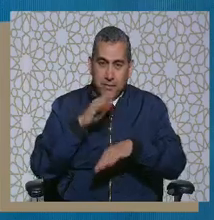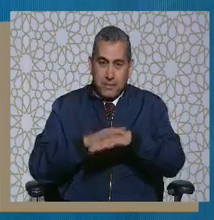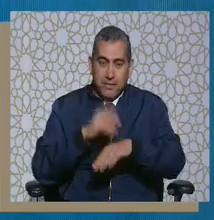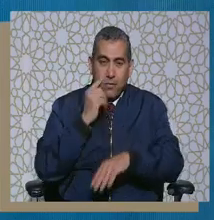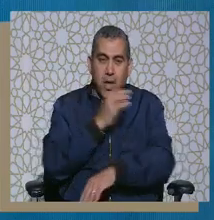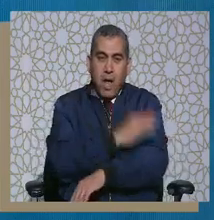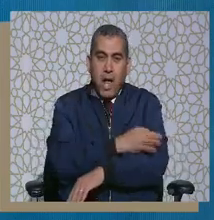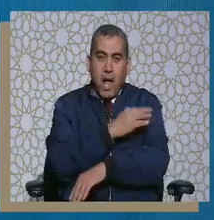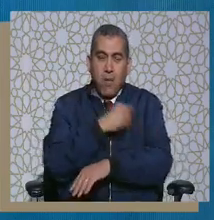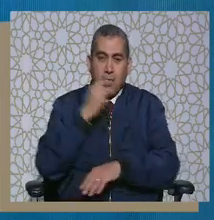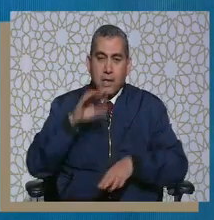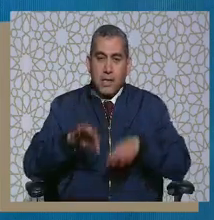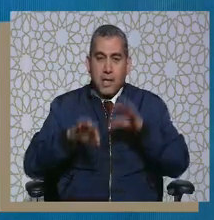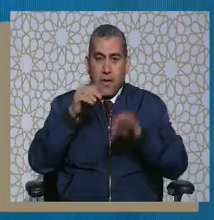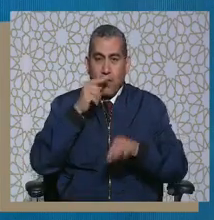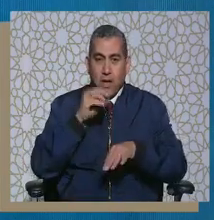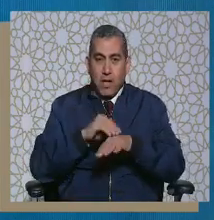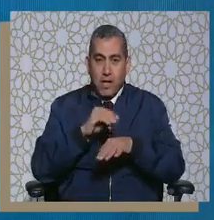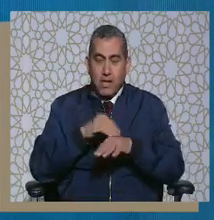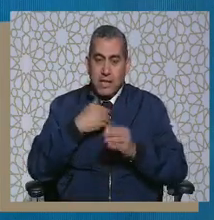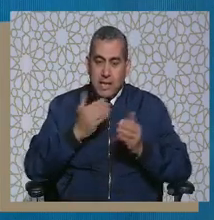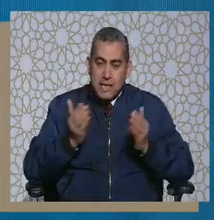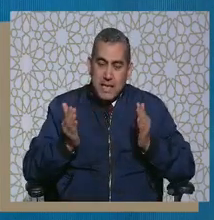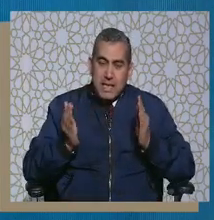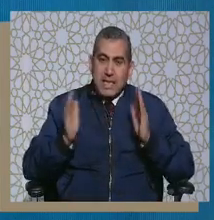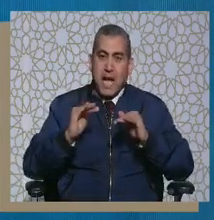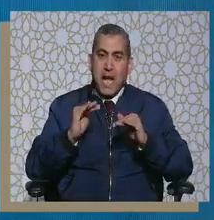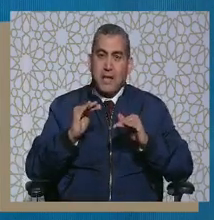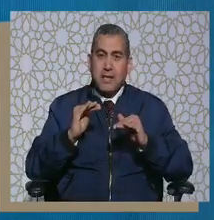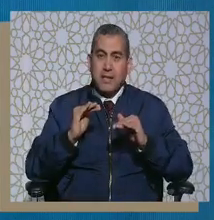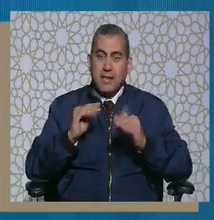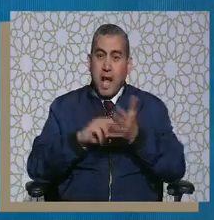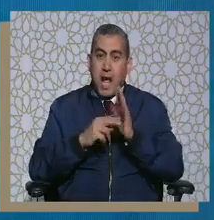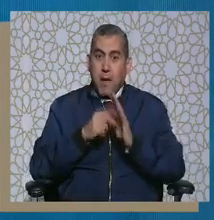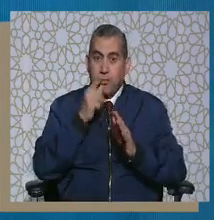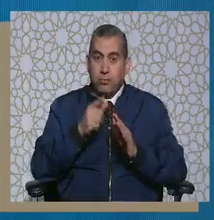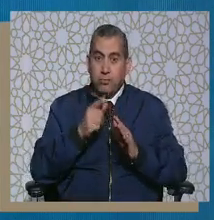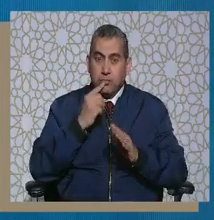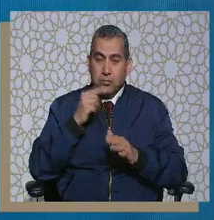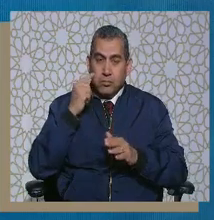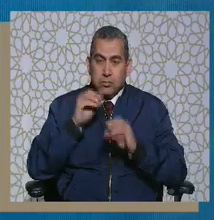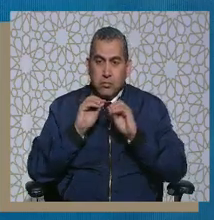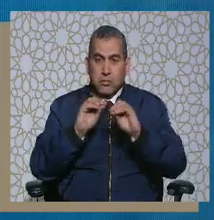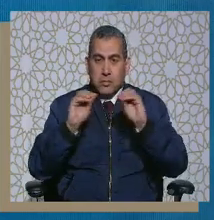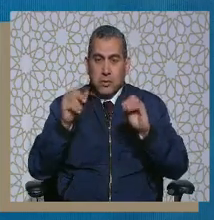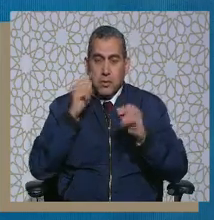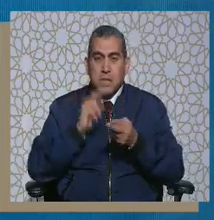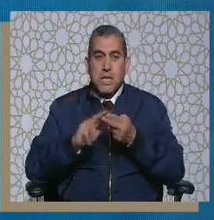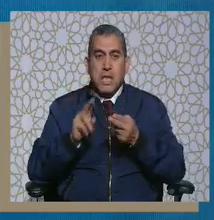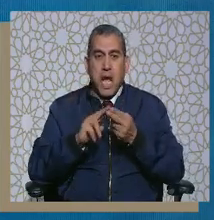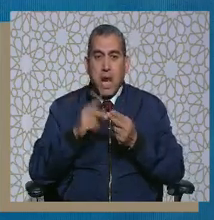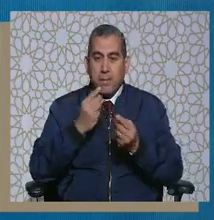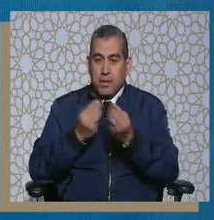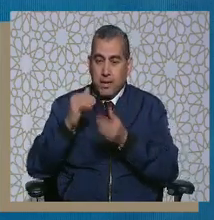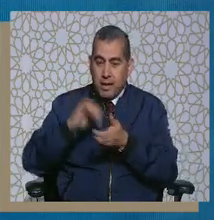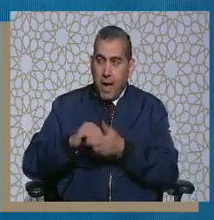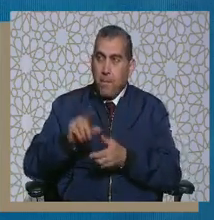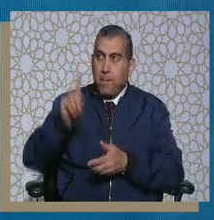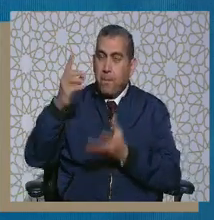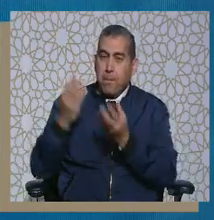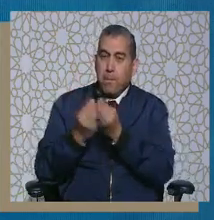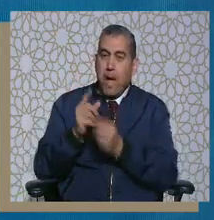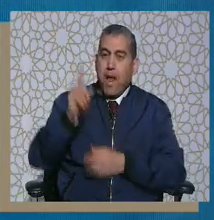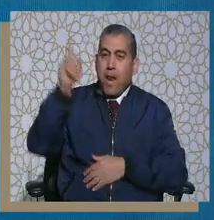في نشر ان احنا نزيد ونعمل ايه وننشر فكره السلام في التعامل مع